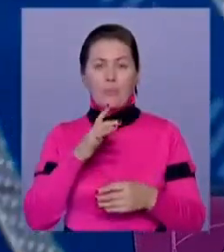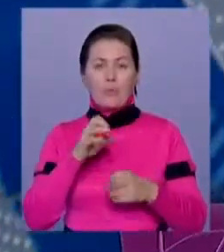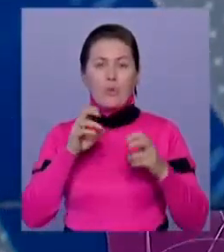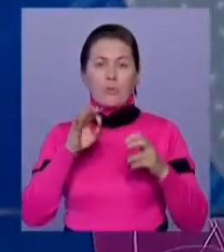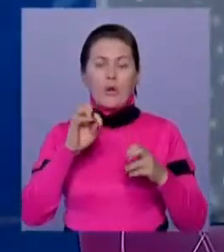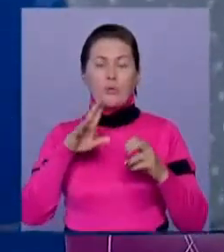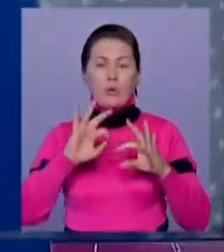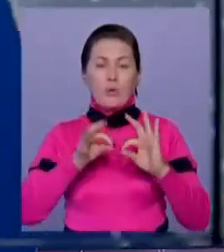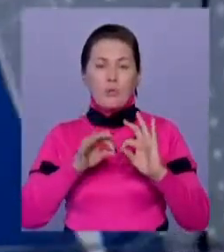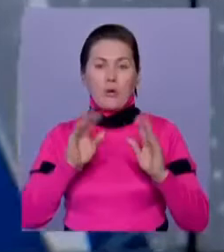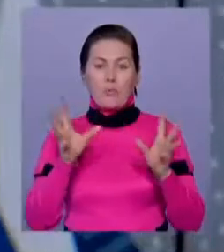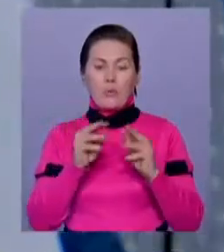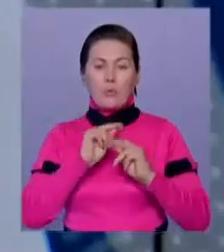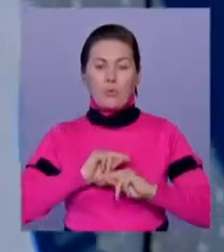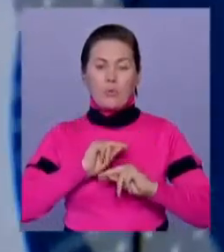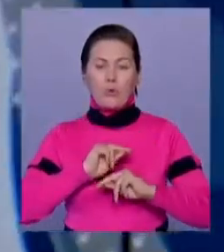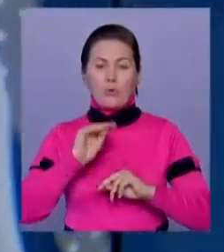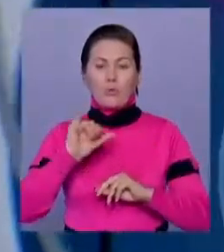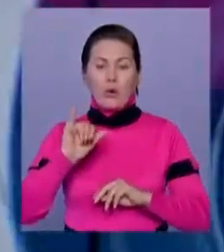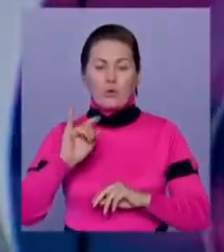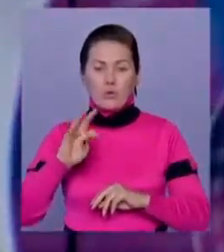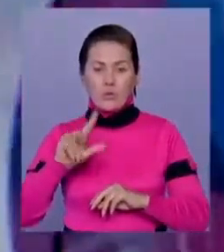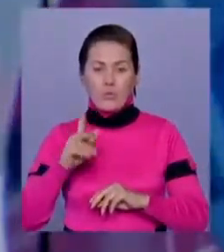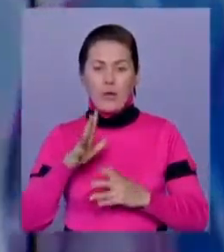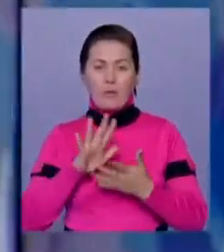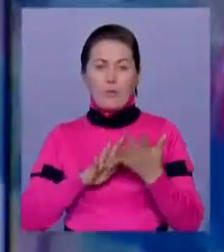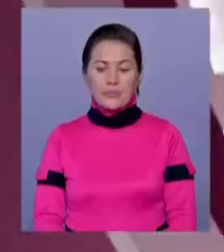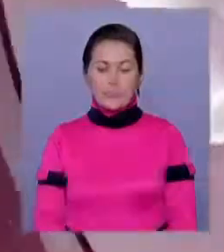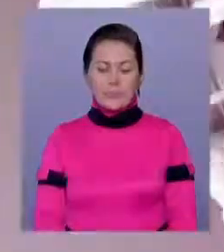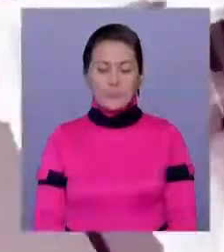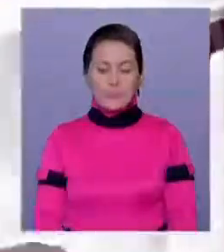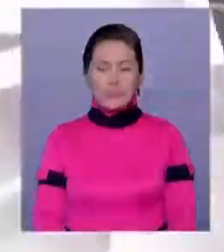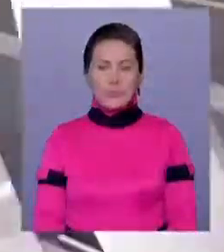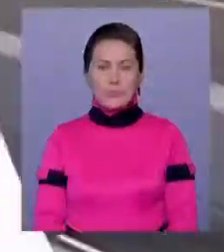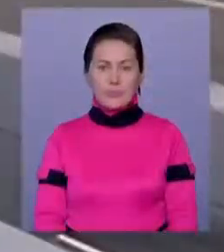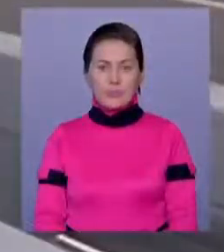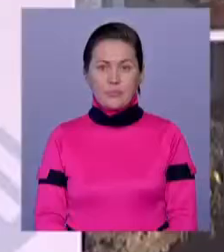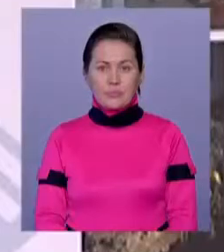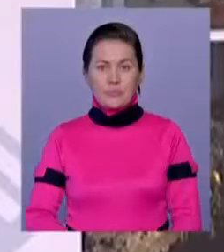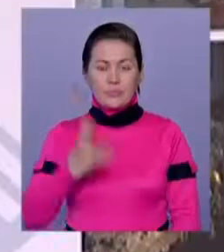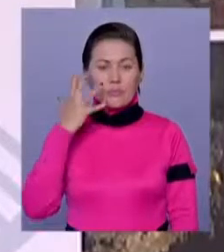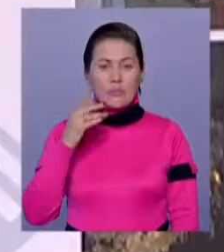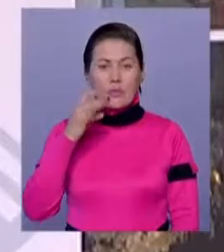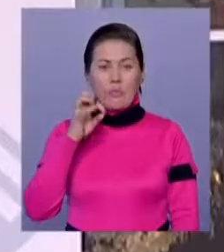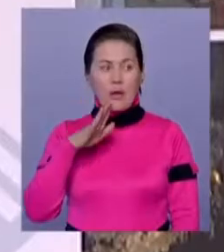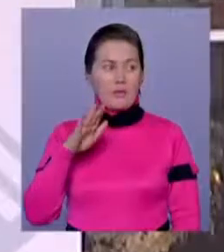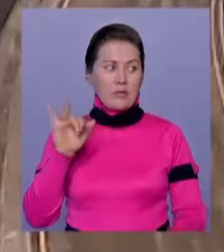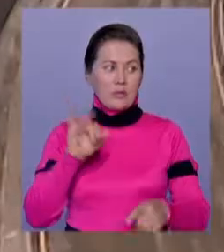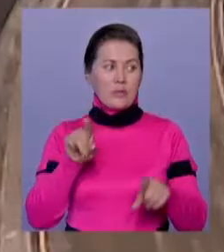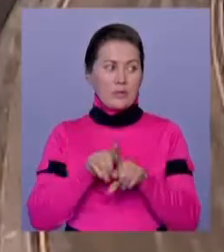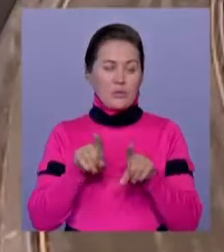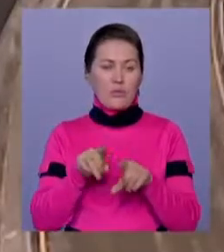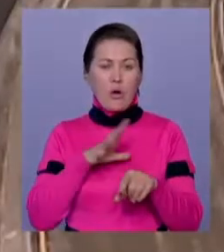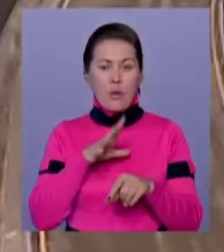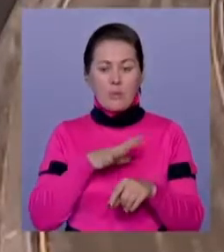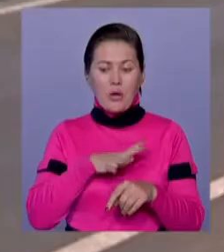Өмір Әнуарбек және әріптесім Жұмакүл Жолдасбаева. Алда көретіндеріңіз. Алматыдағы Назарбаев даңғылы 1,5 шақырымға